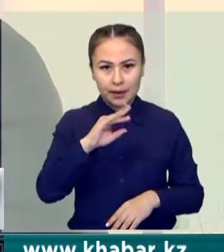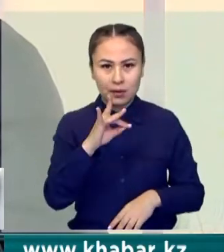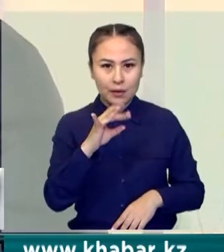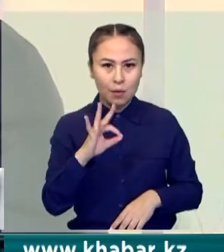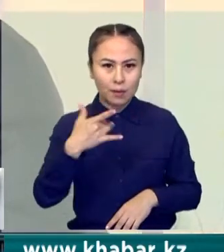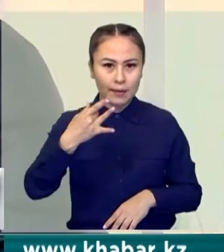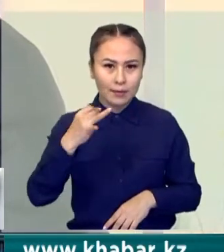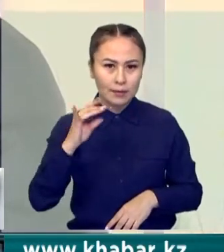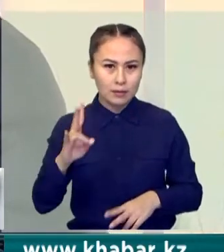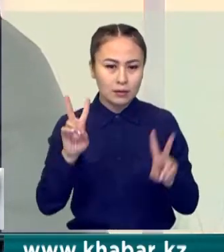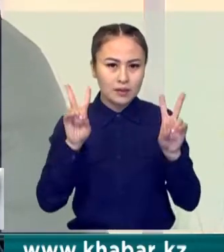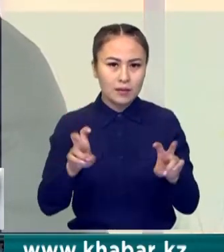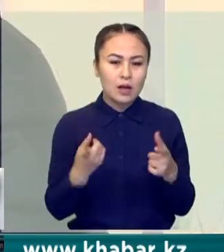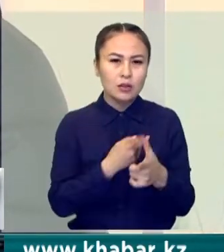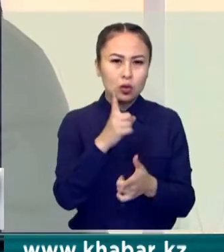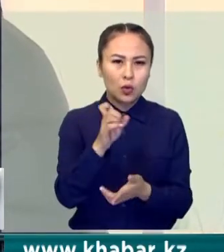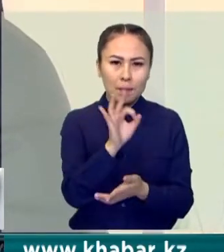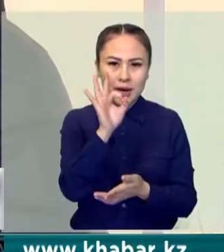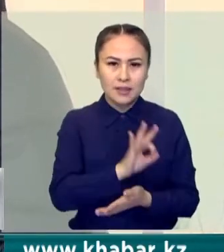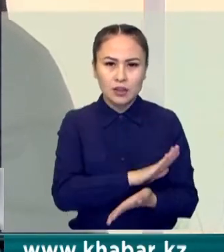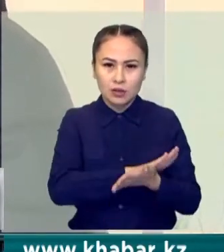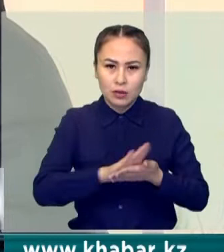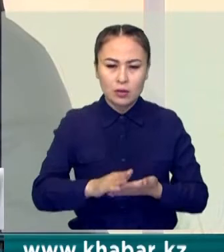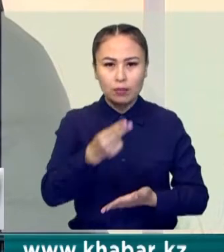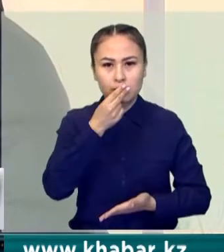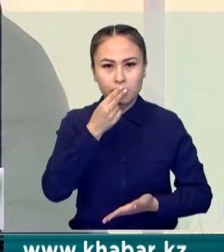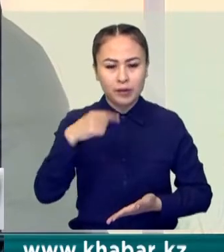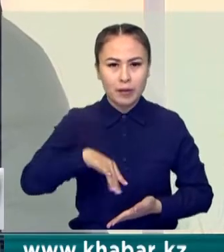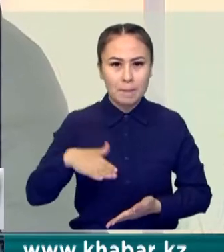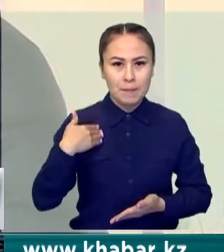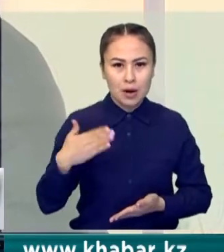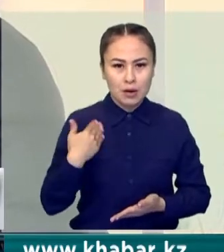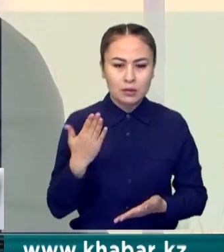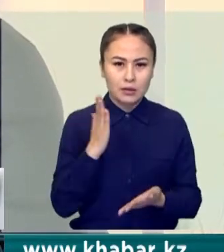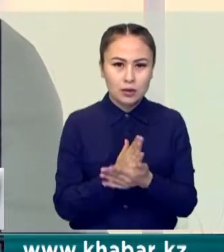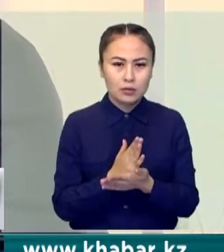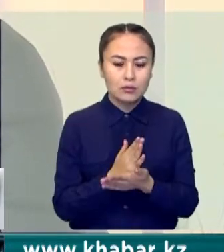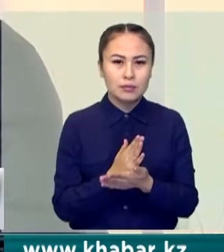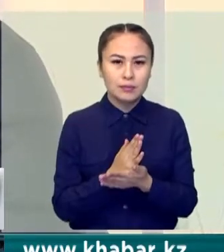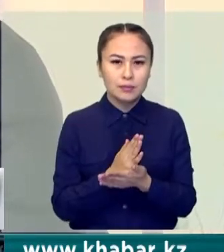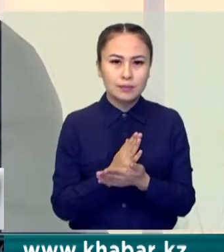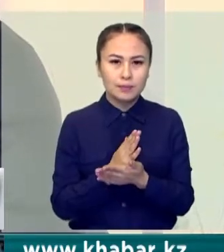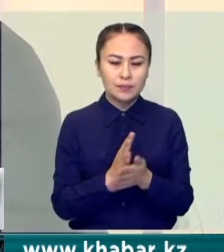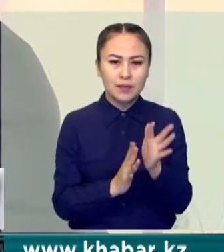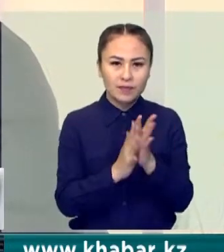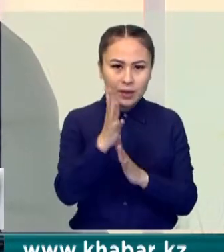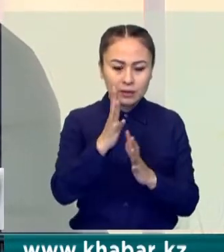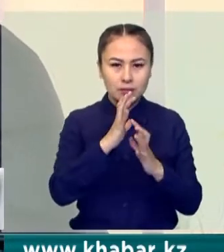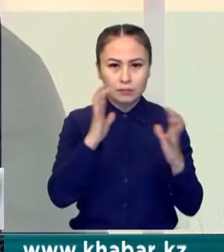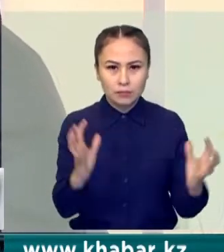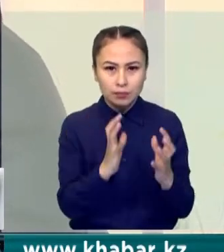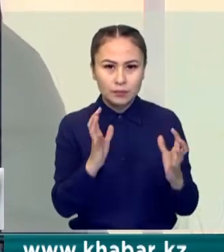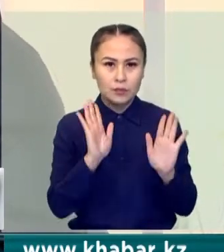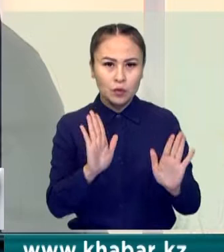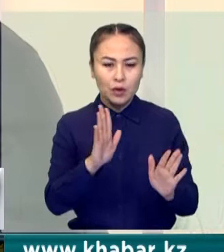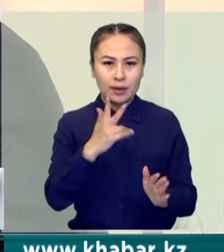аталады. Бұл өнім 100% таза табиғи өнім. Оны нық сеніммен айта аламын, себебі бұны өндіру, өсіру барысында біз тек